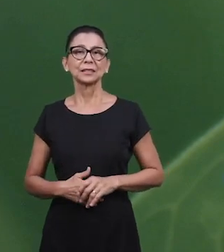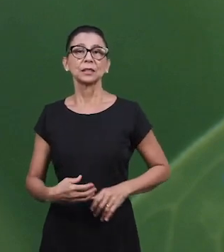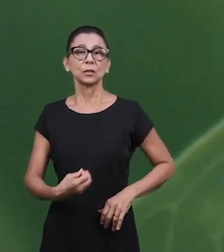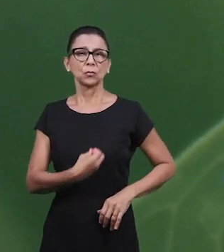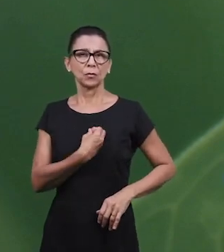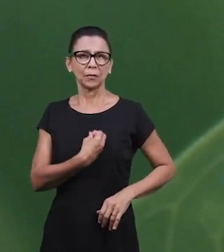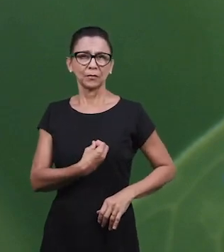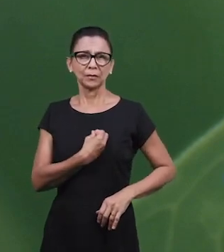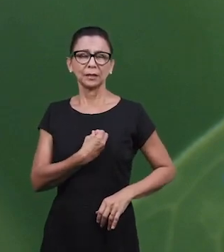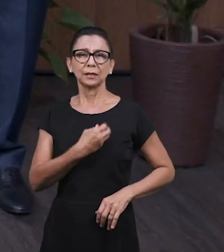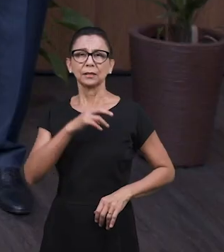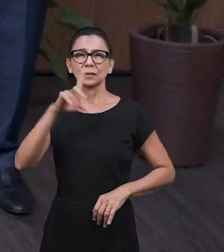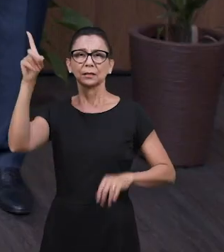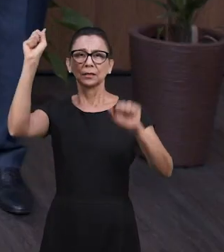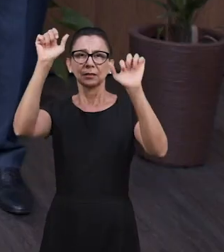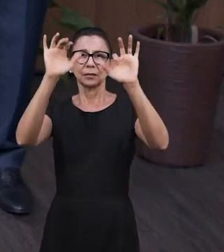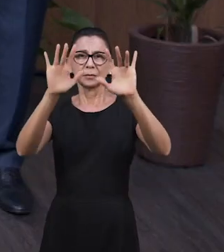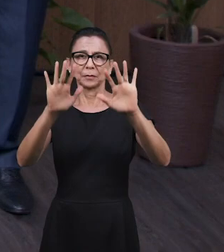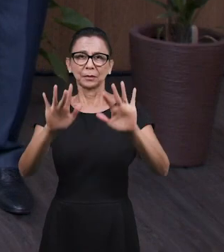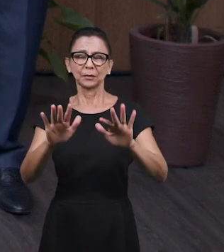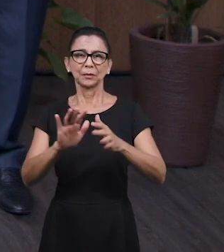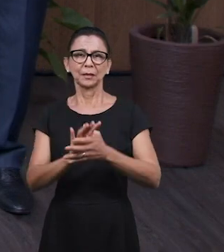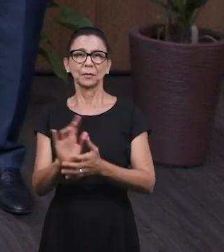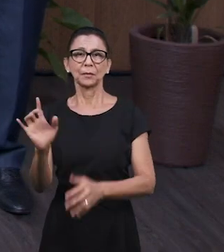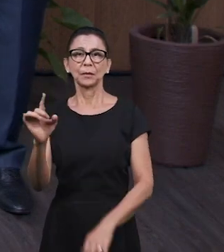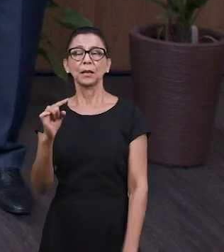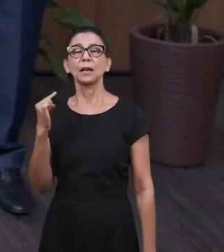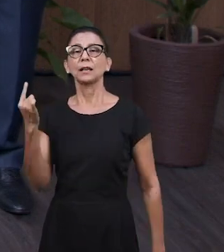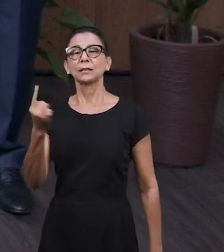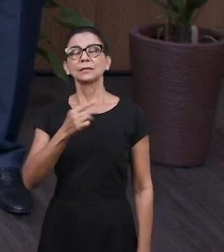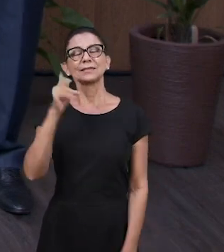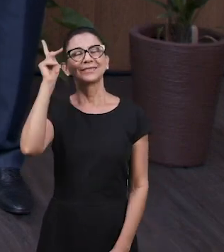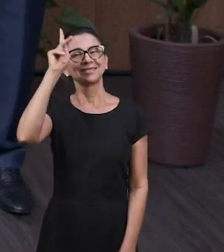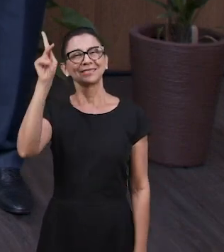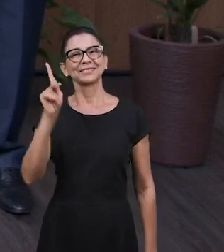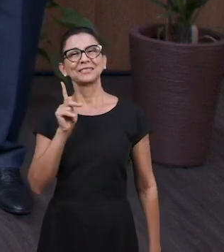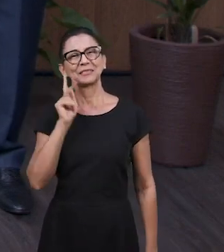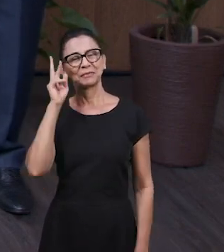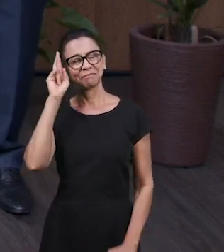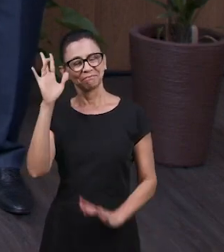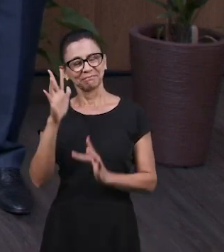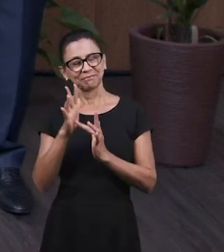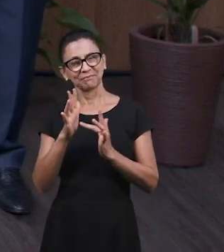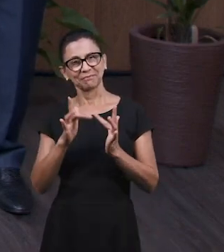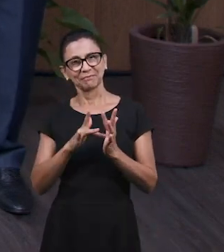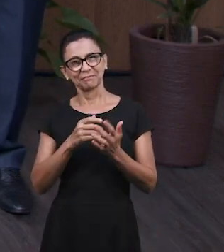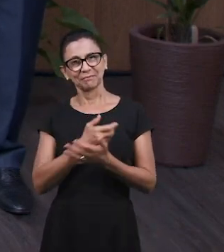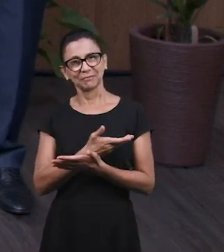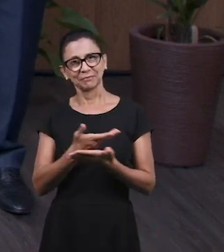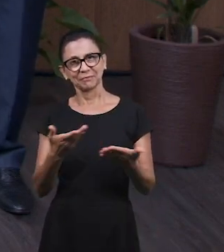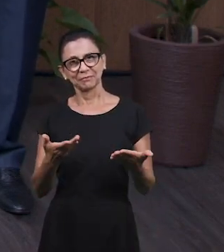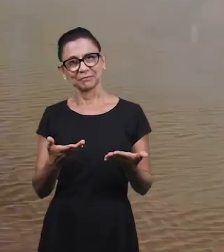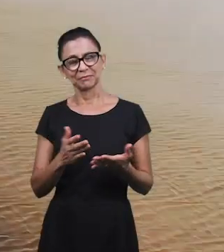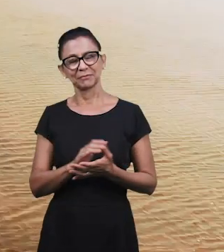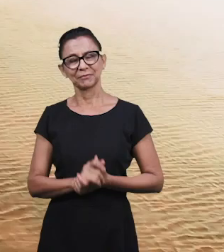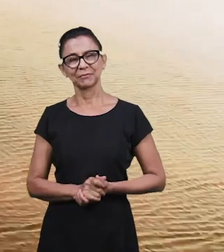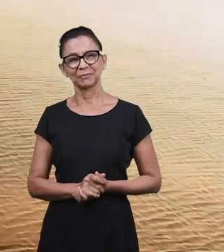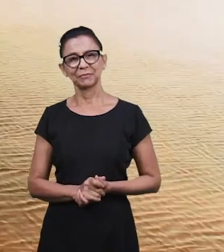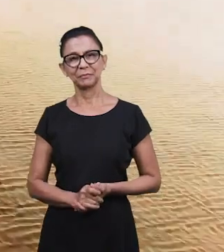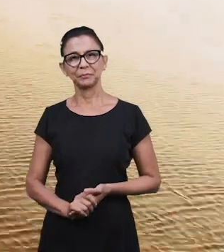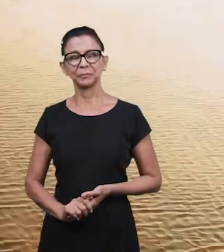vie sera bénie. À tous, la paix du Seigneur Jésus, la paix du Seigneur.